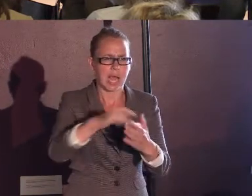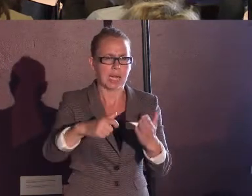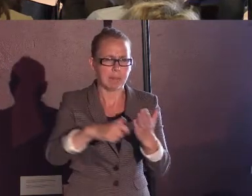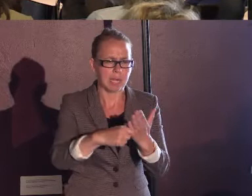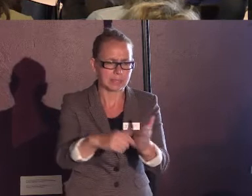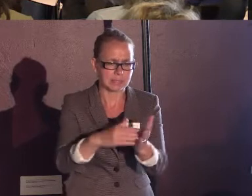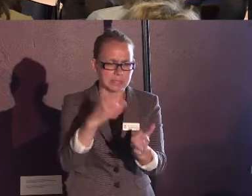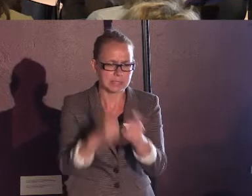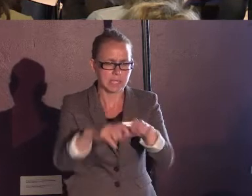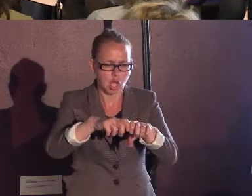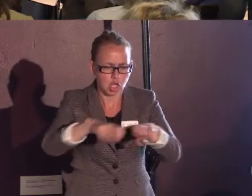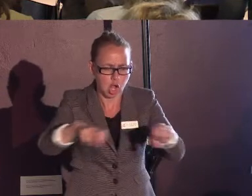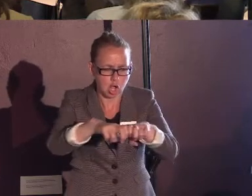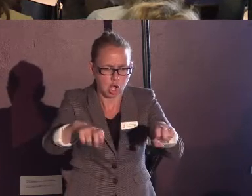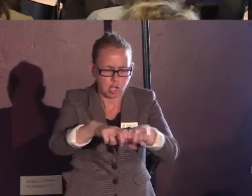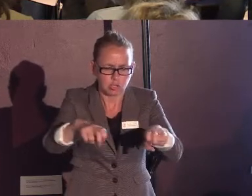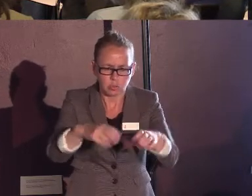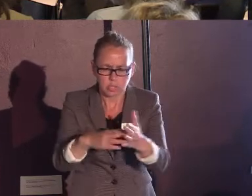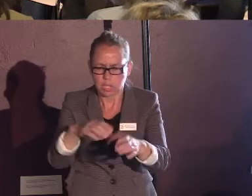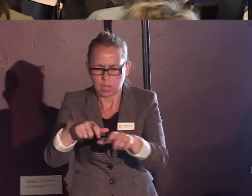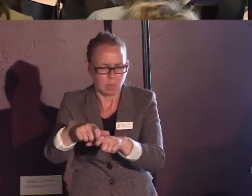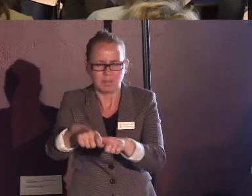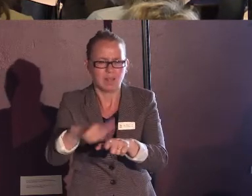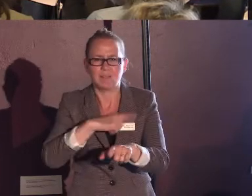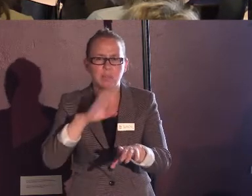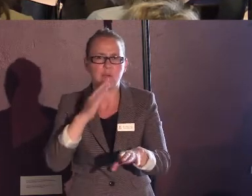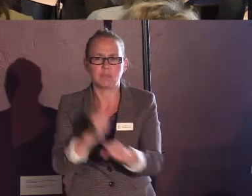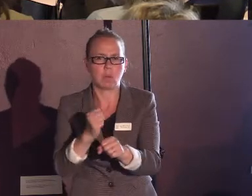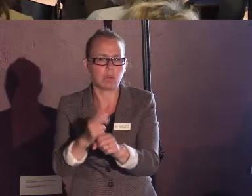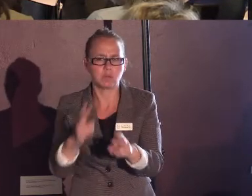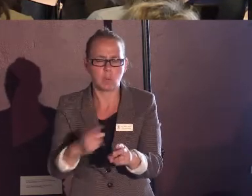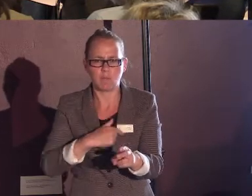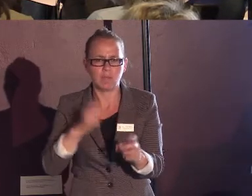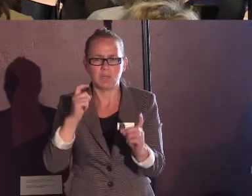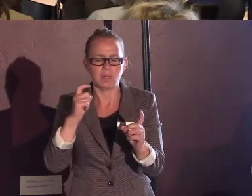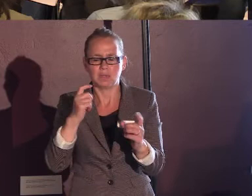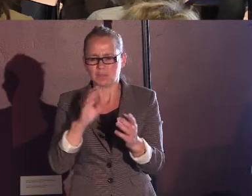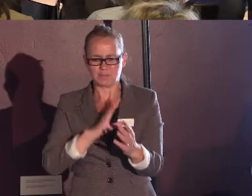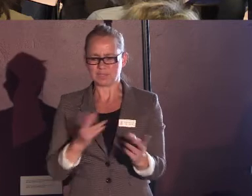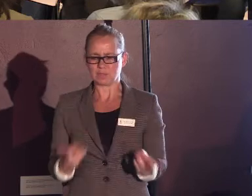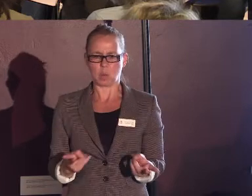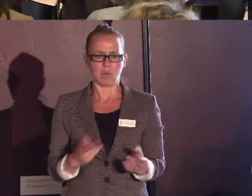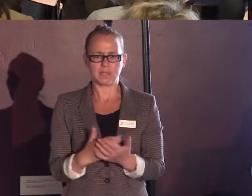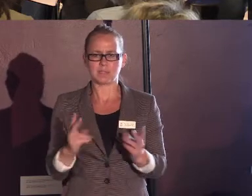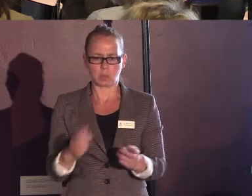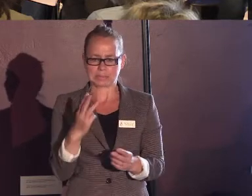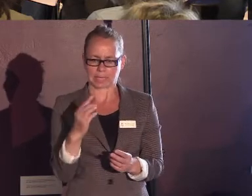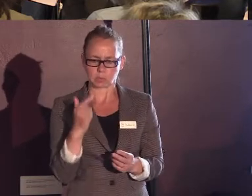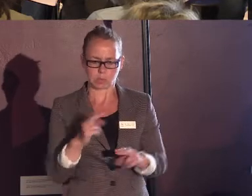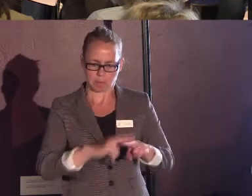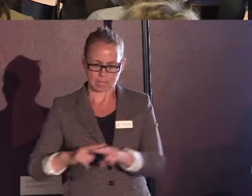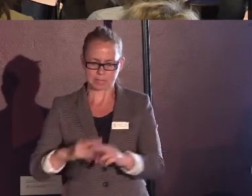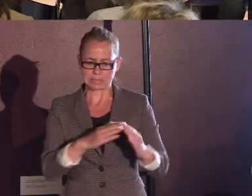ut till sista rad och även gången. Det är inte det vi jobbar på. Vi kan liksom inte spräcka. Det finns inte 3000 platser